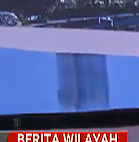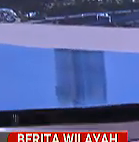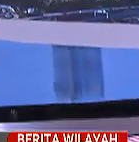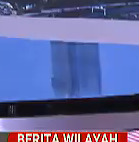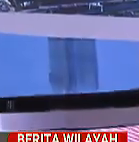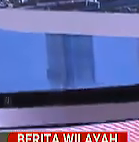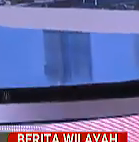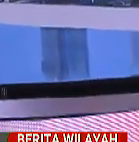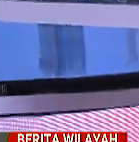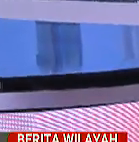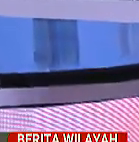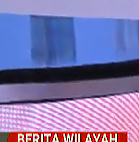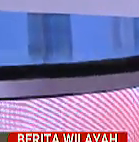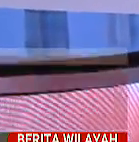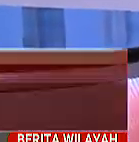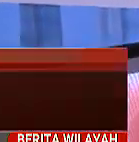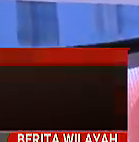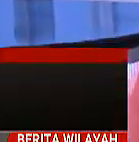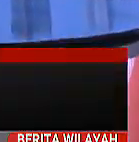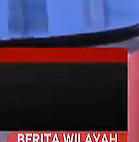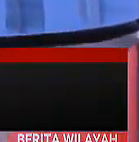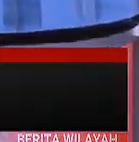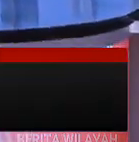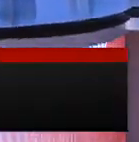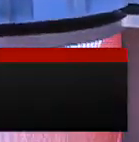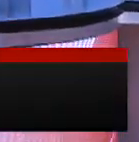dan amalkan norma baru. Pastikan imbas kod